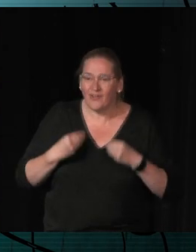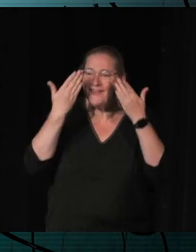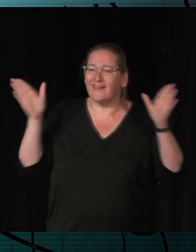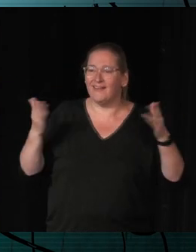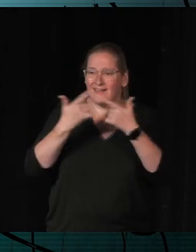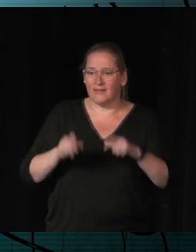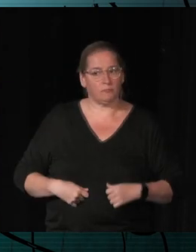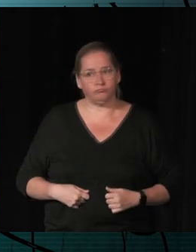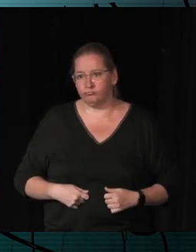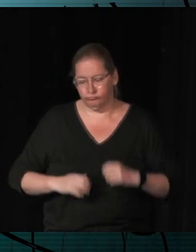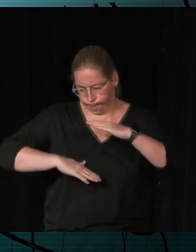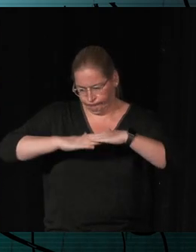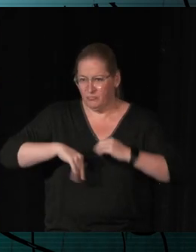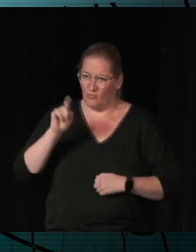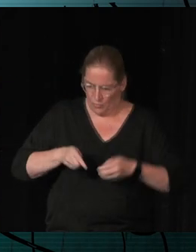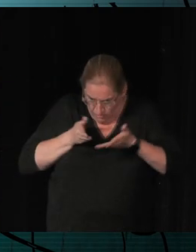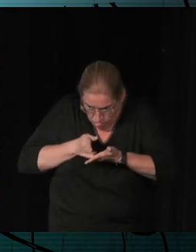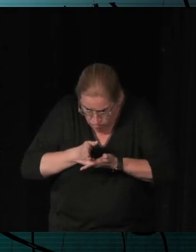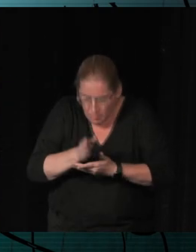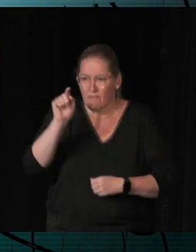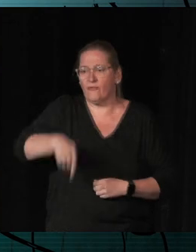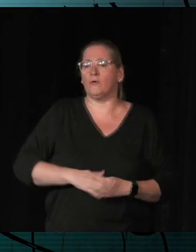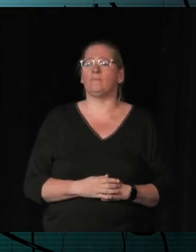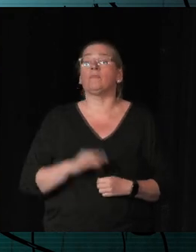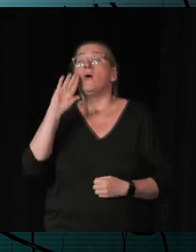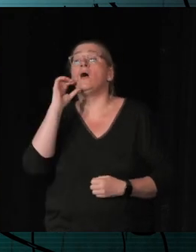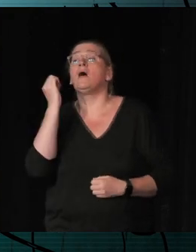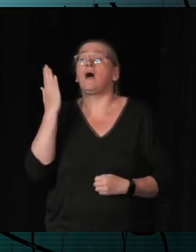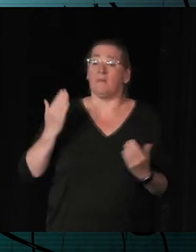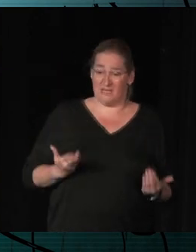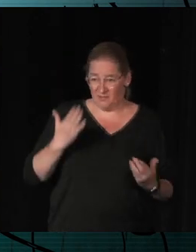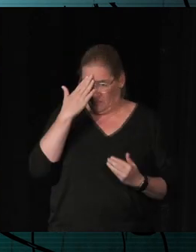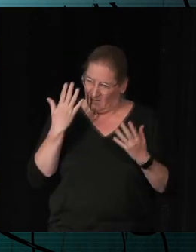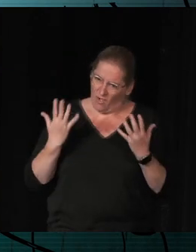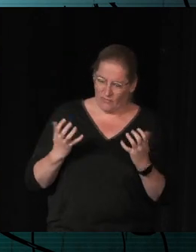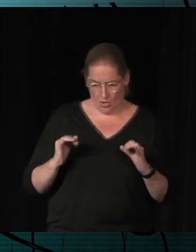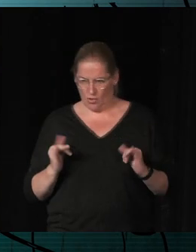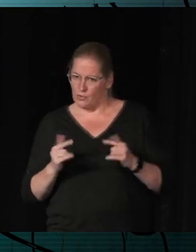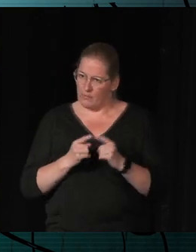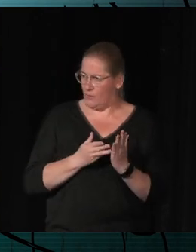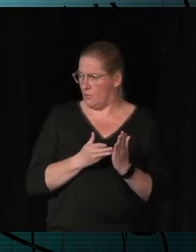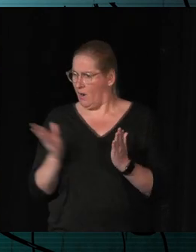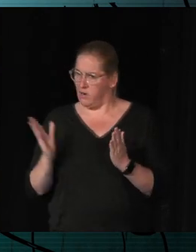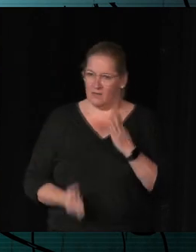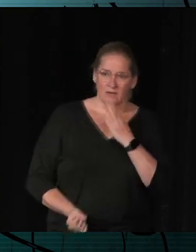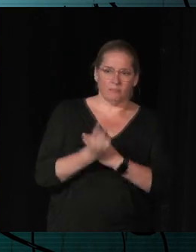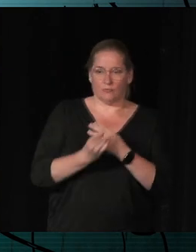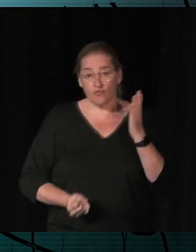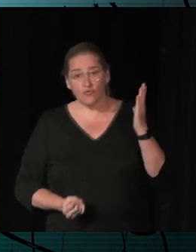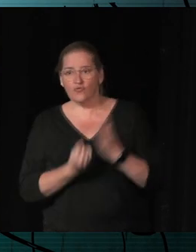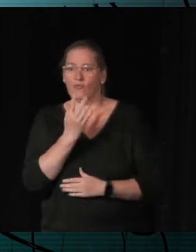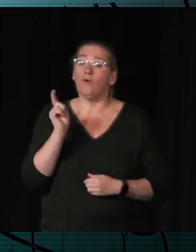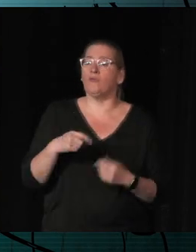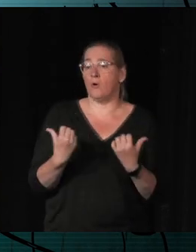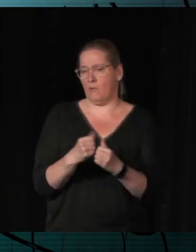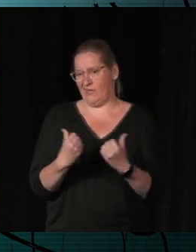que là de nos jours quand on veut chercher des des des des jeux qui essayent de sortir des des sentiers battus et de de d'innover il faut aller chercher des sur